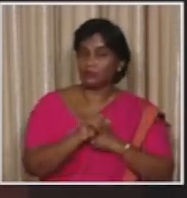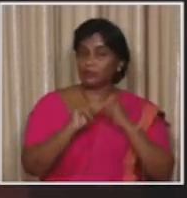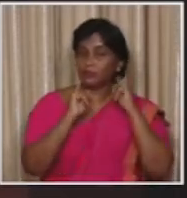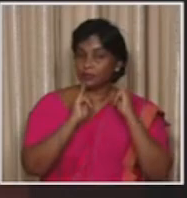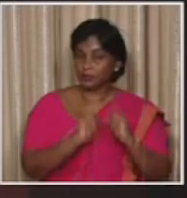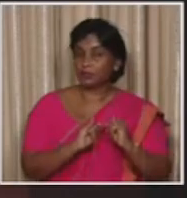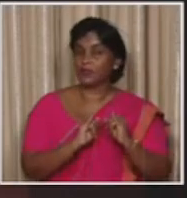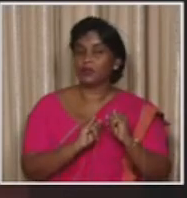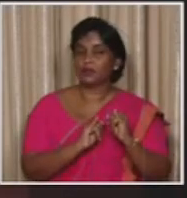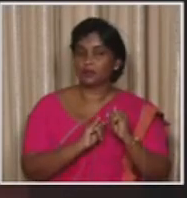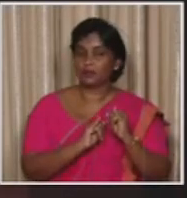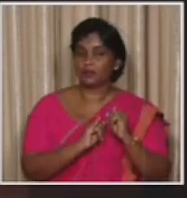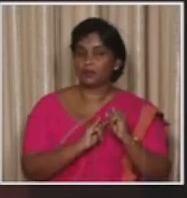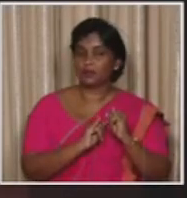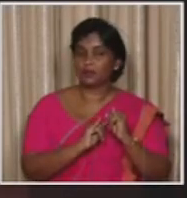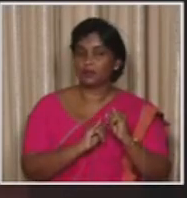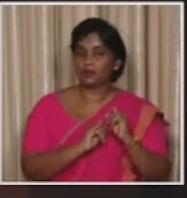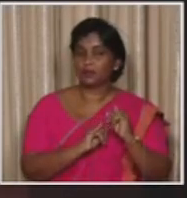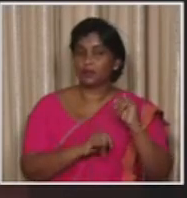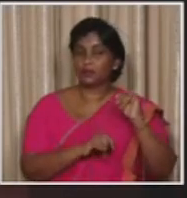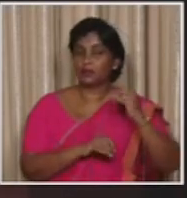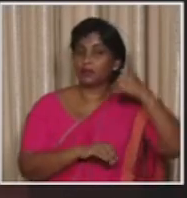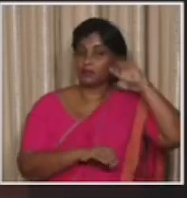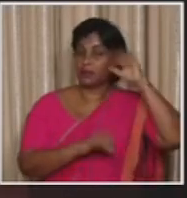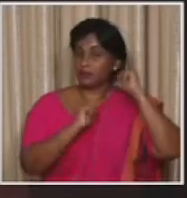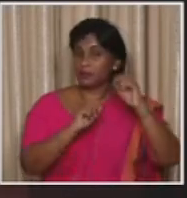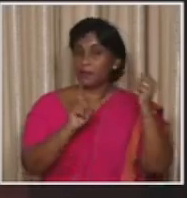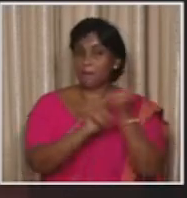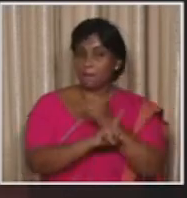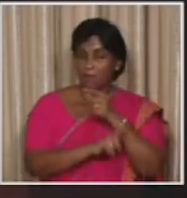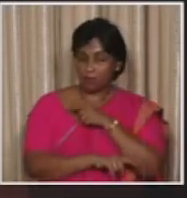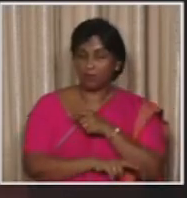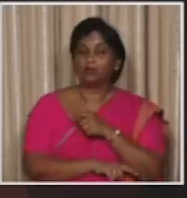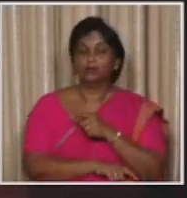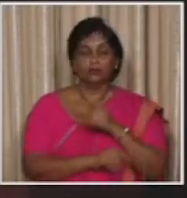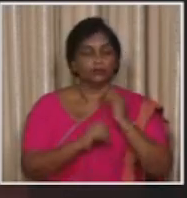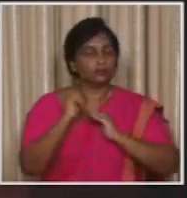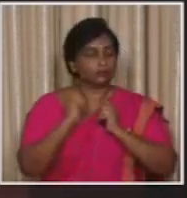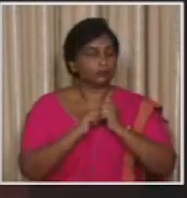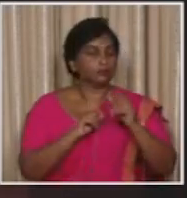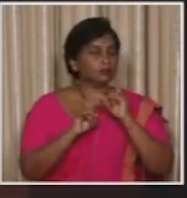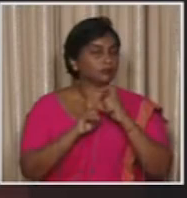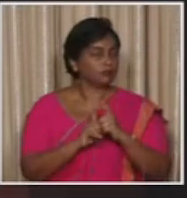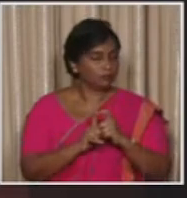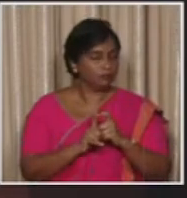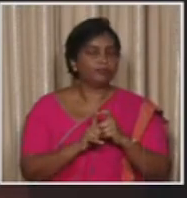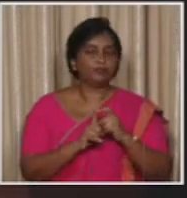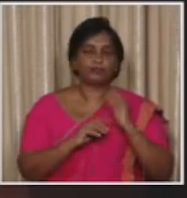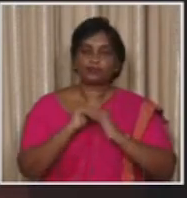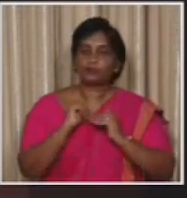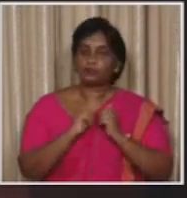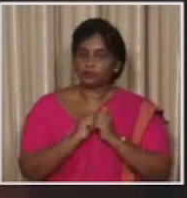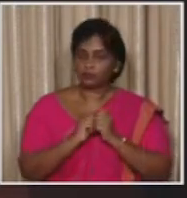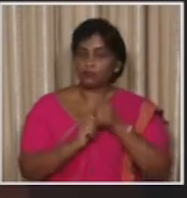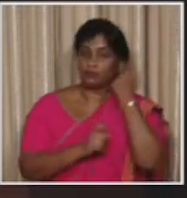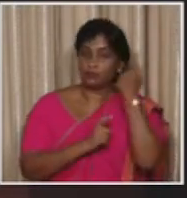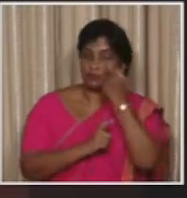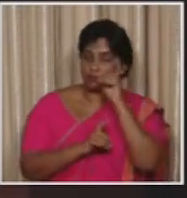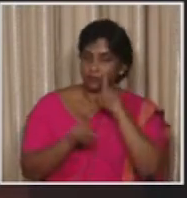නින්දිත ඒ අධිරාජ්‍යවාදී බලවේග ඒ කරපු කුරිරු ක්‍රියාදාමය සොයා බලන